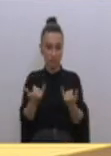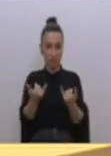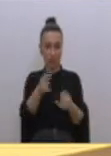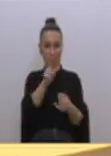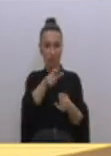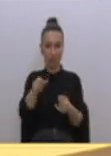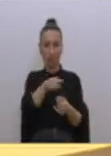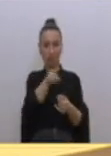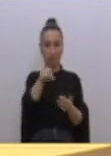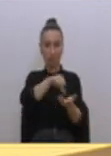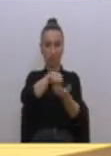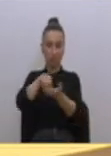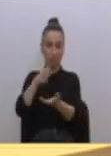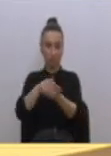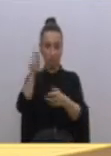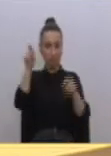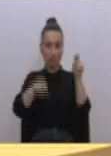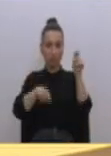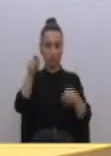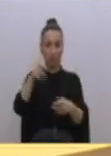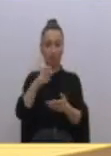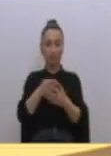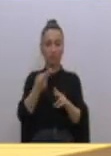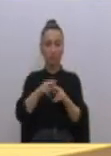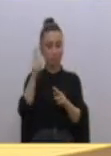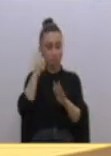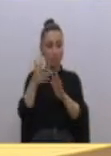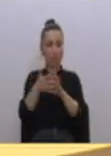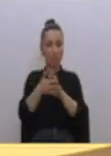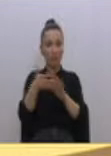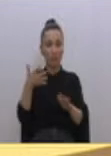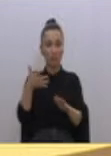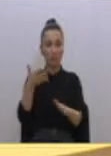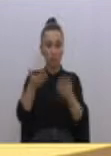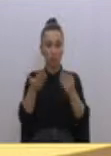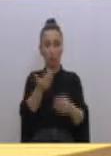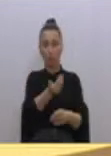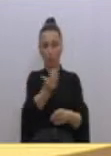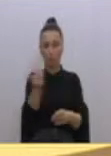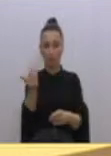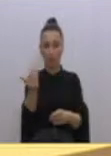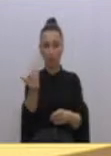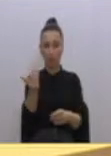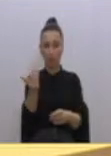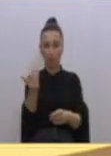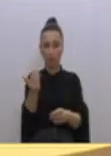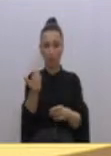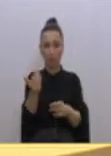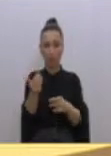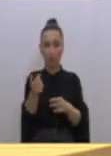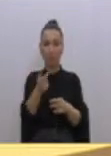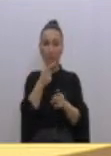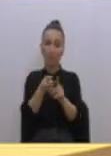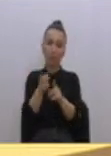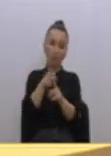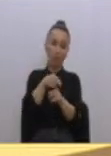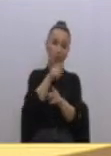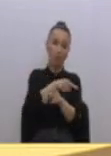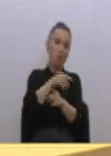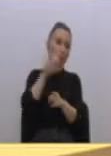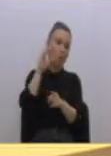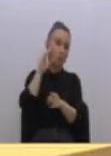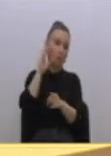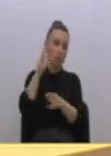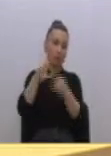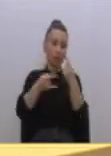ადამიანები აქ რომ არიან ჩამსული, ეს არის იმის ნიშანი. Და სხვა შეიძლება თუ თქვენ გადაახვევთ და მოუსმენთ ან ალბათ